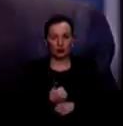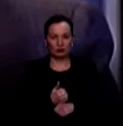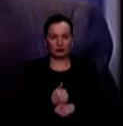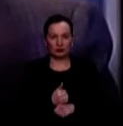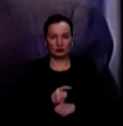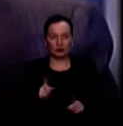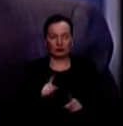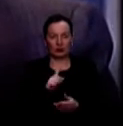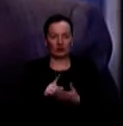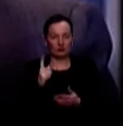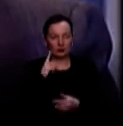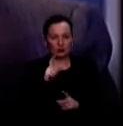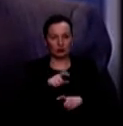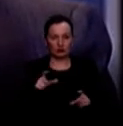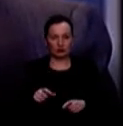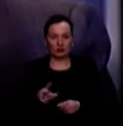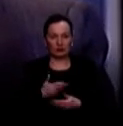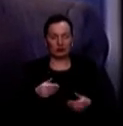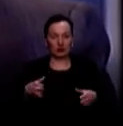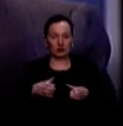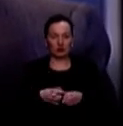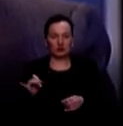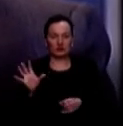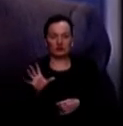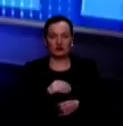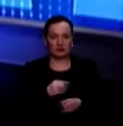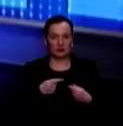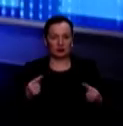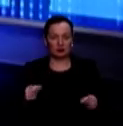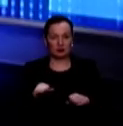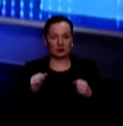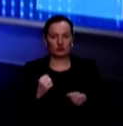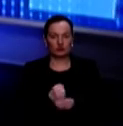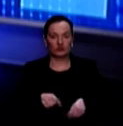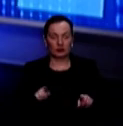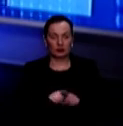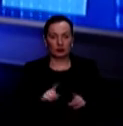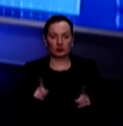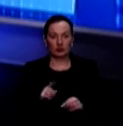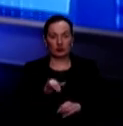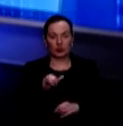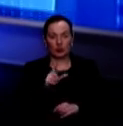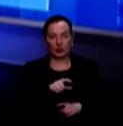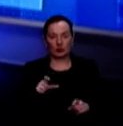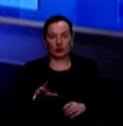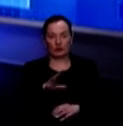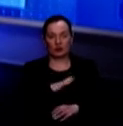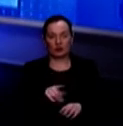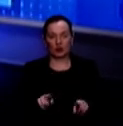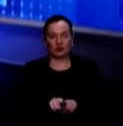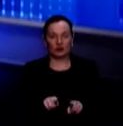ми, група і всі інші, намагалися зробити так, щоб у людей було